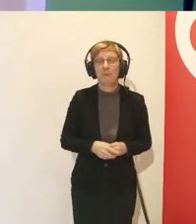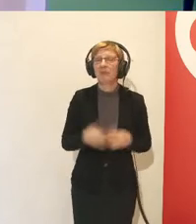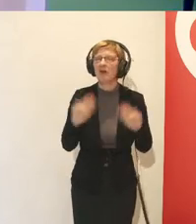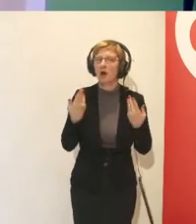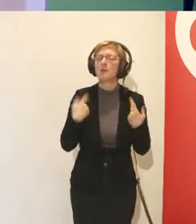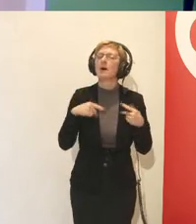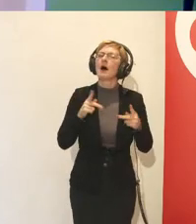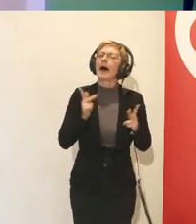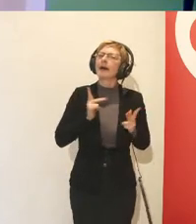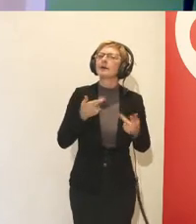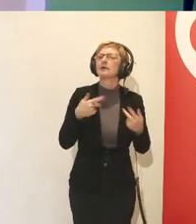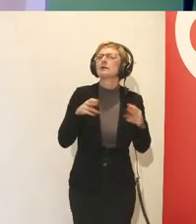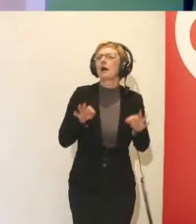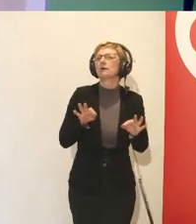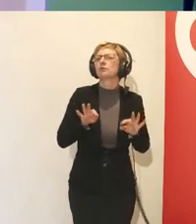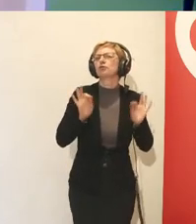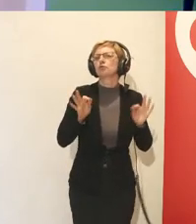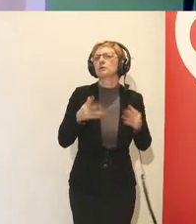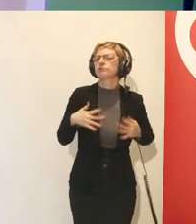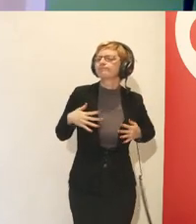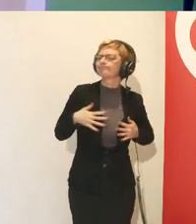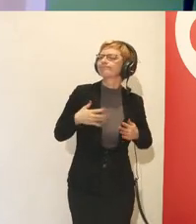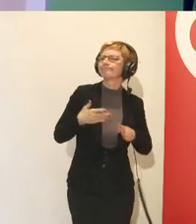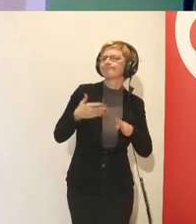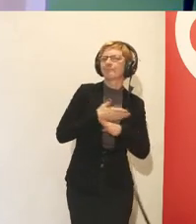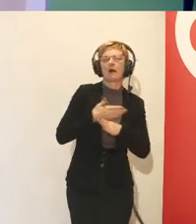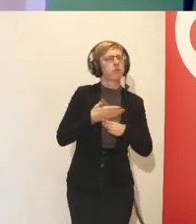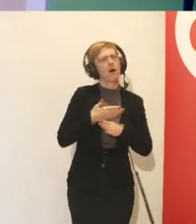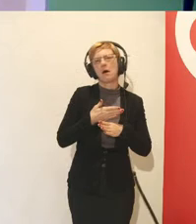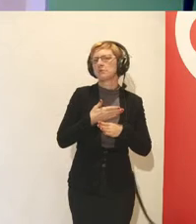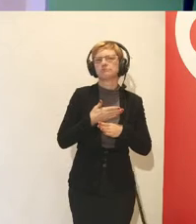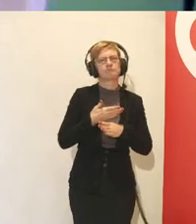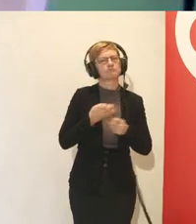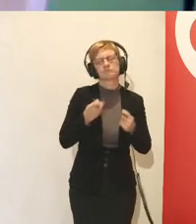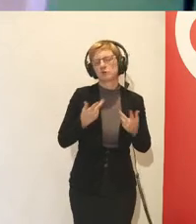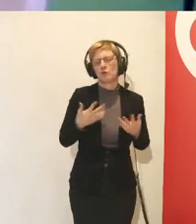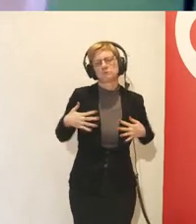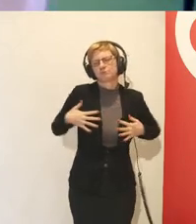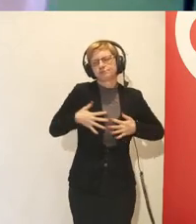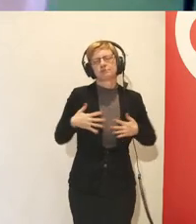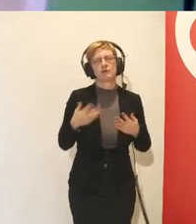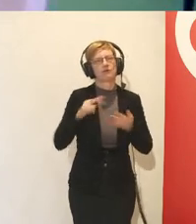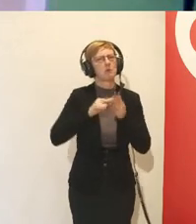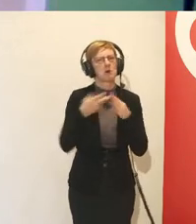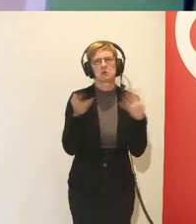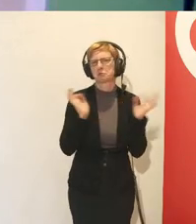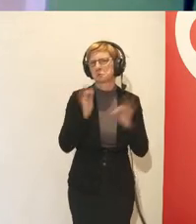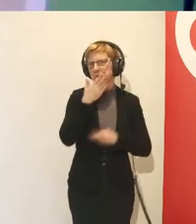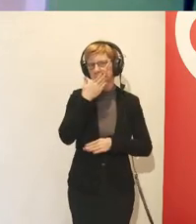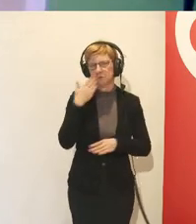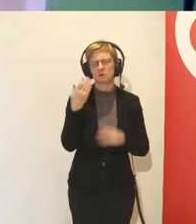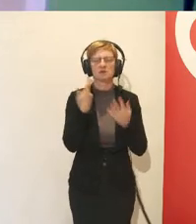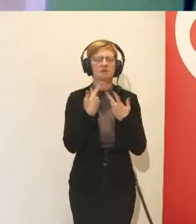vorbereitet sein können auf das was wir gerade sehen uns ist auch schon möglichkeiten hätte überlegen können niemanden